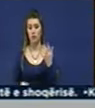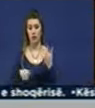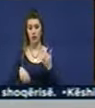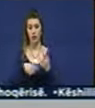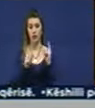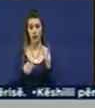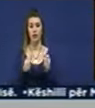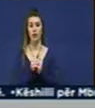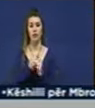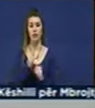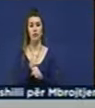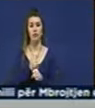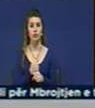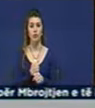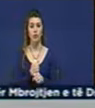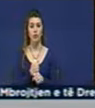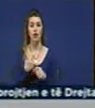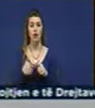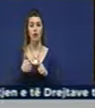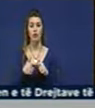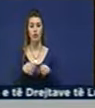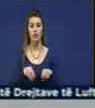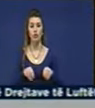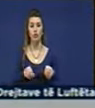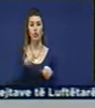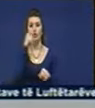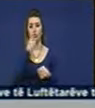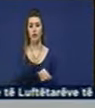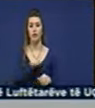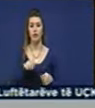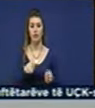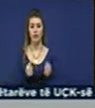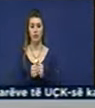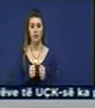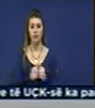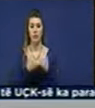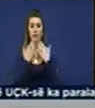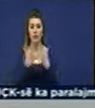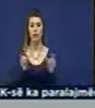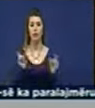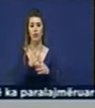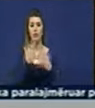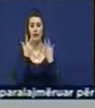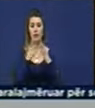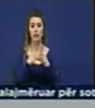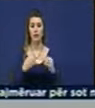vetë, se tokat tona i ka bashkuar Zoti. Ju faleminderit dhe urime për 8 mars.